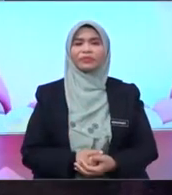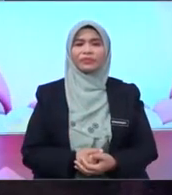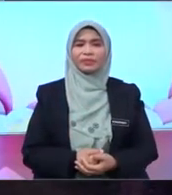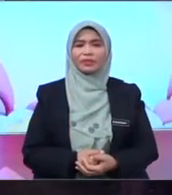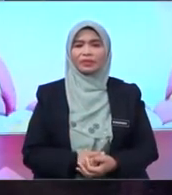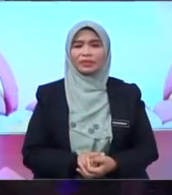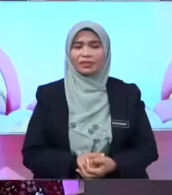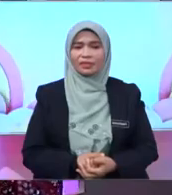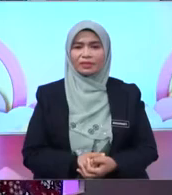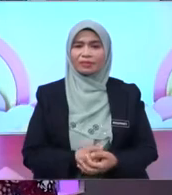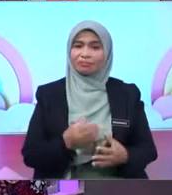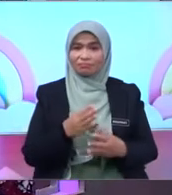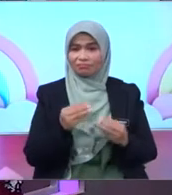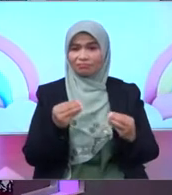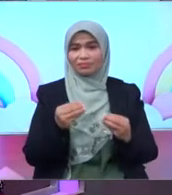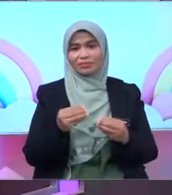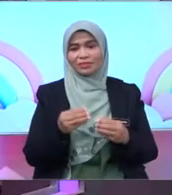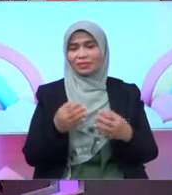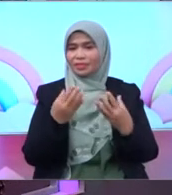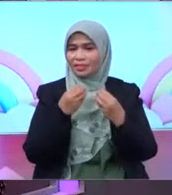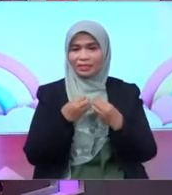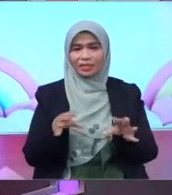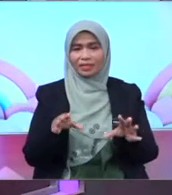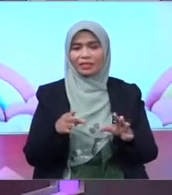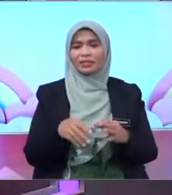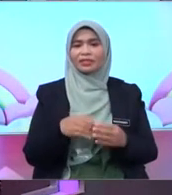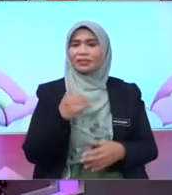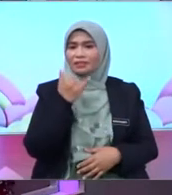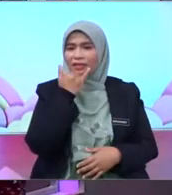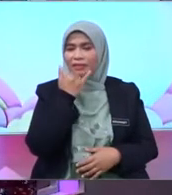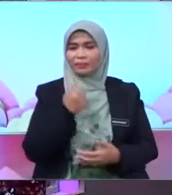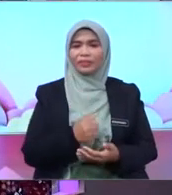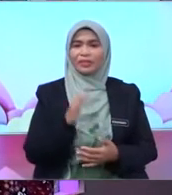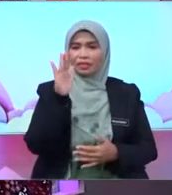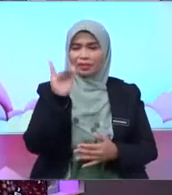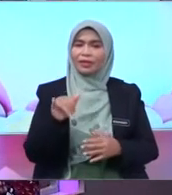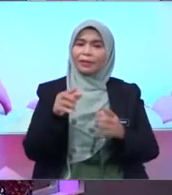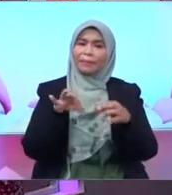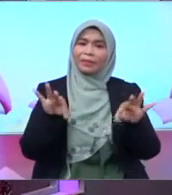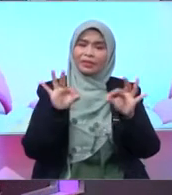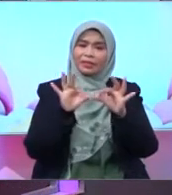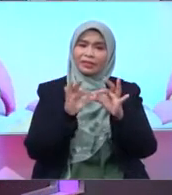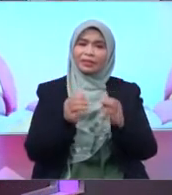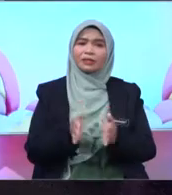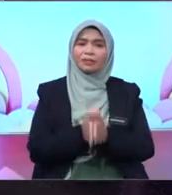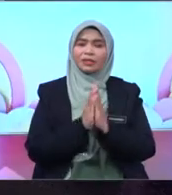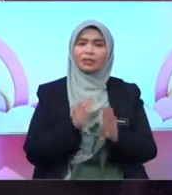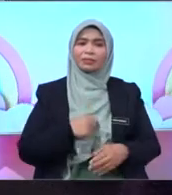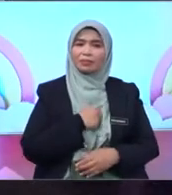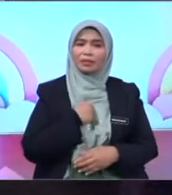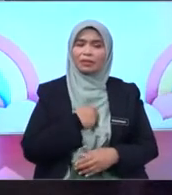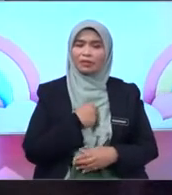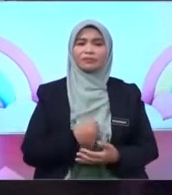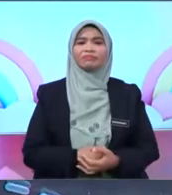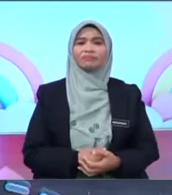sekujur betulan dapat menebus kesilapan cite pentingnya minta maaf ya lagi bersalawat Eta salah satu kate